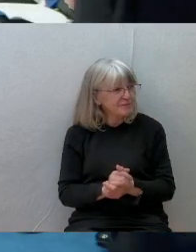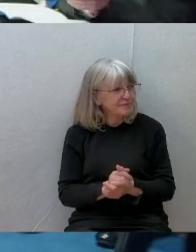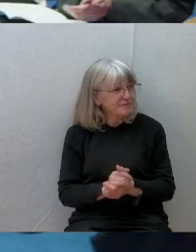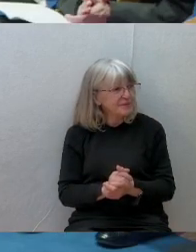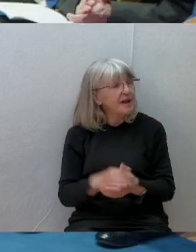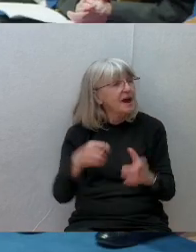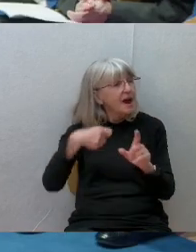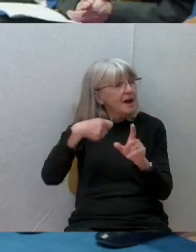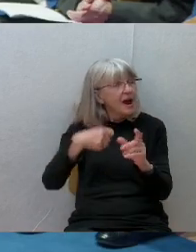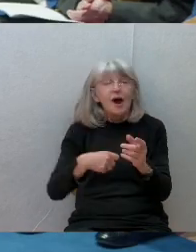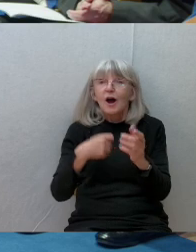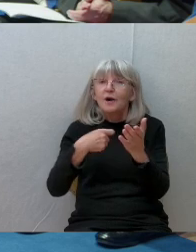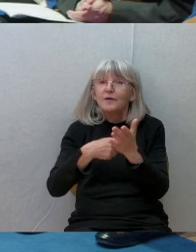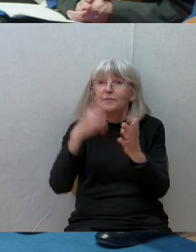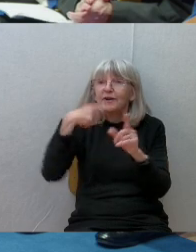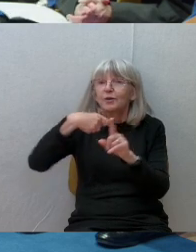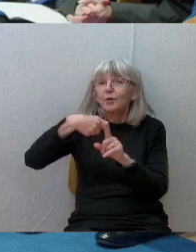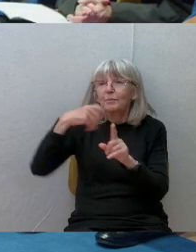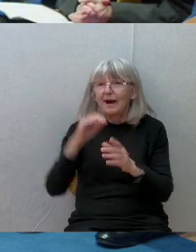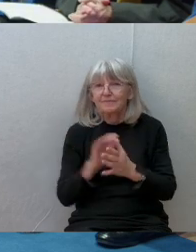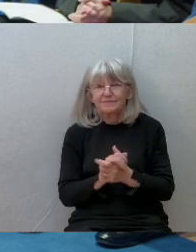Ravi Kumar.